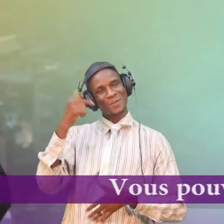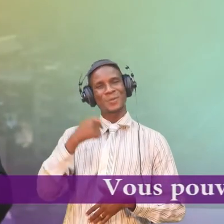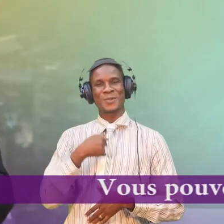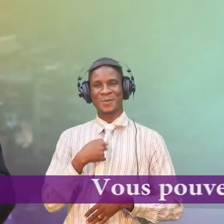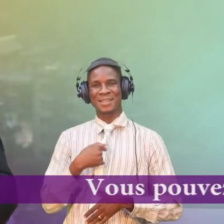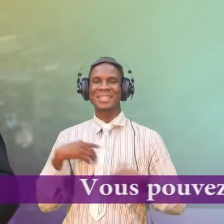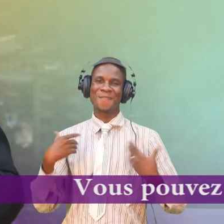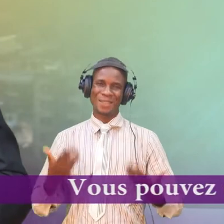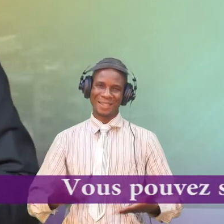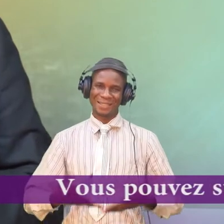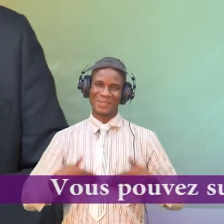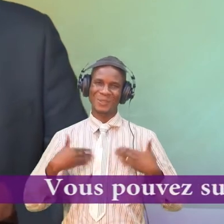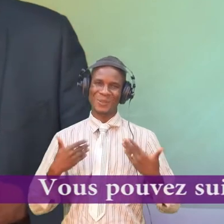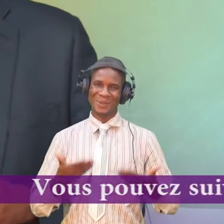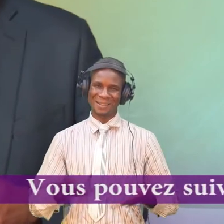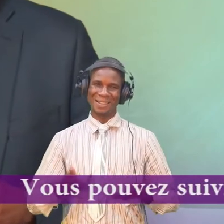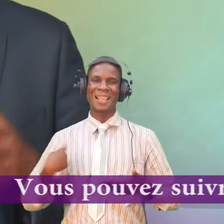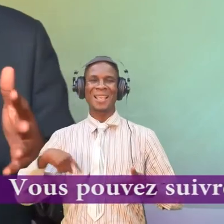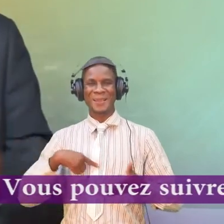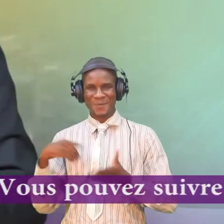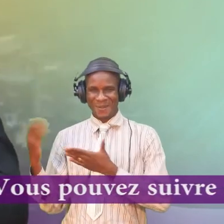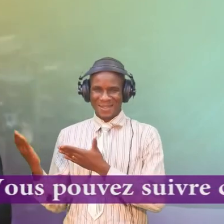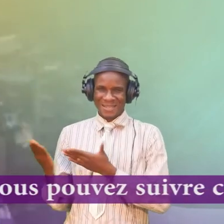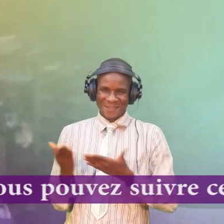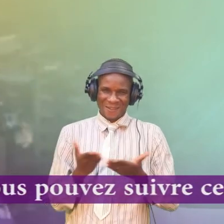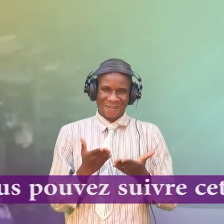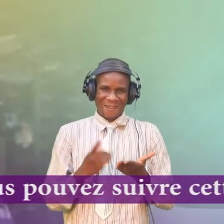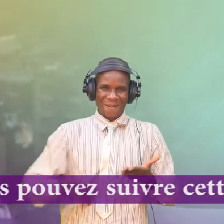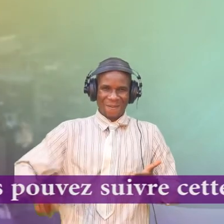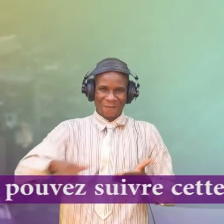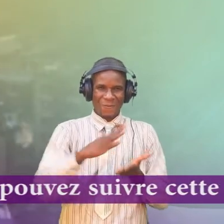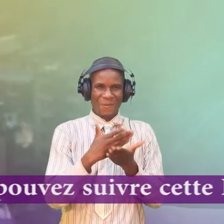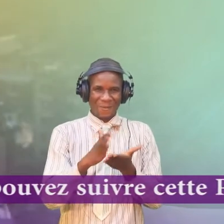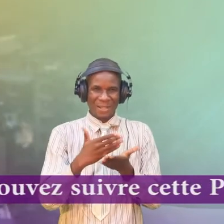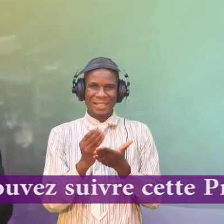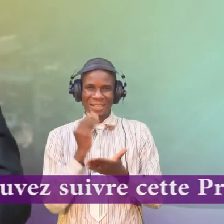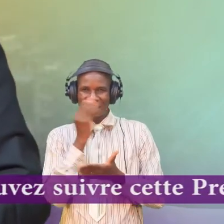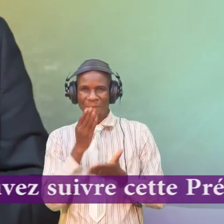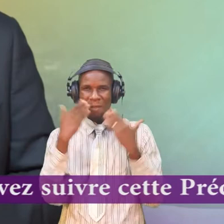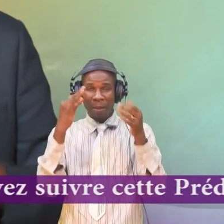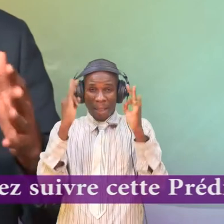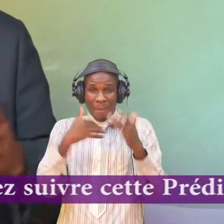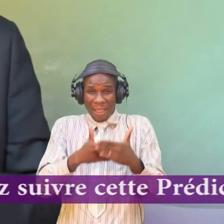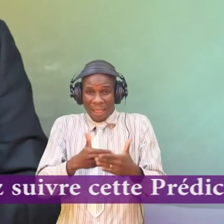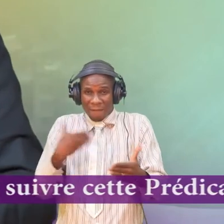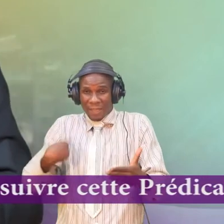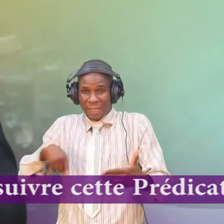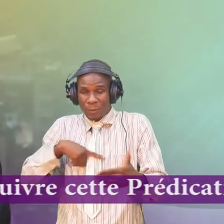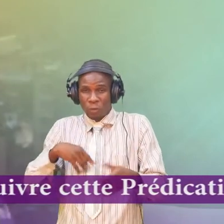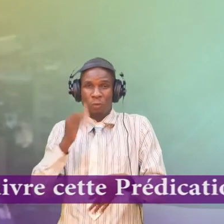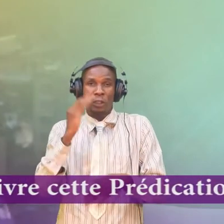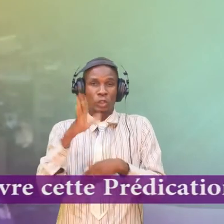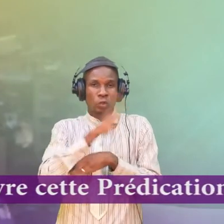Mungu. Kwangu mimi hiyo ni neema ya pekee kwamba niwe mbele yenu kutoa neno la